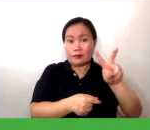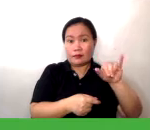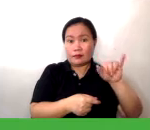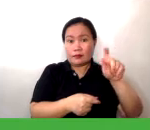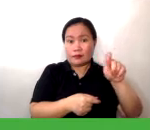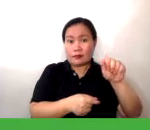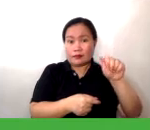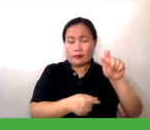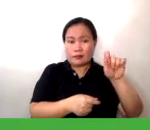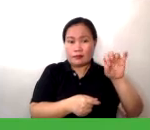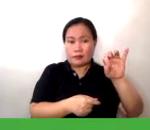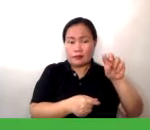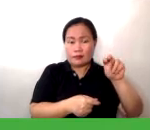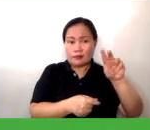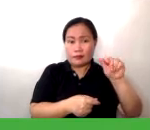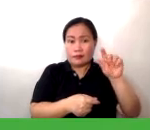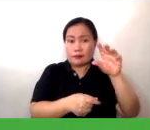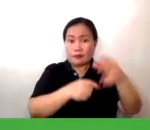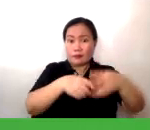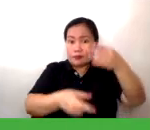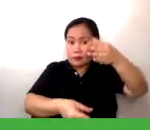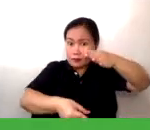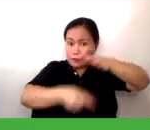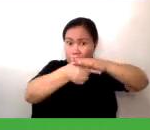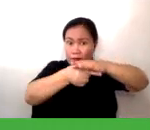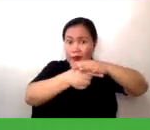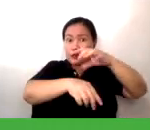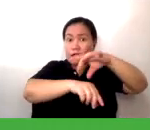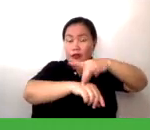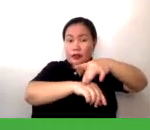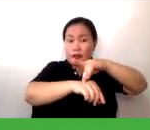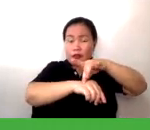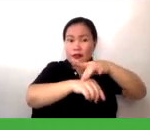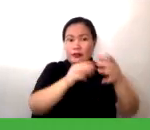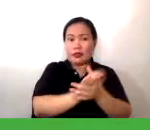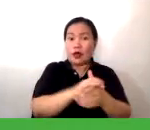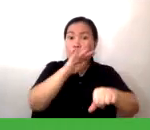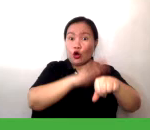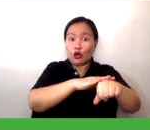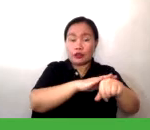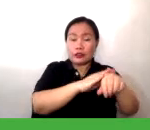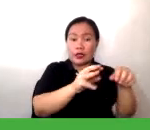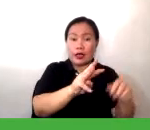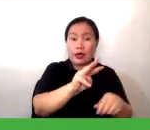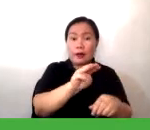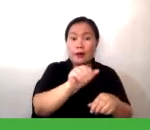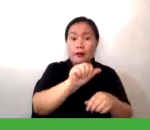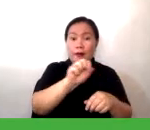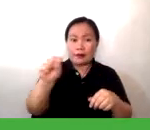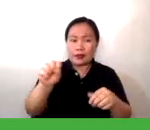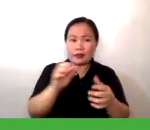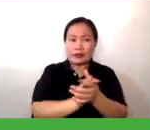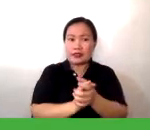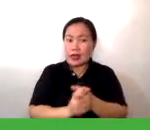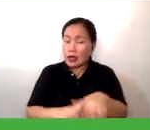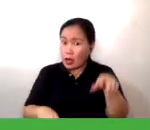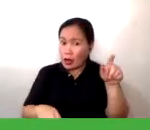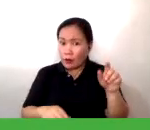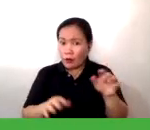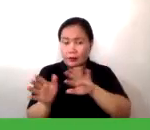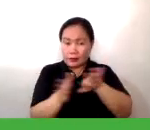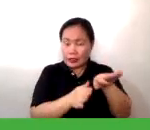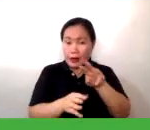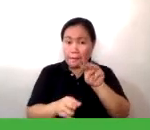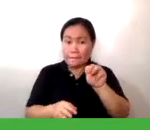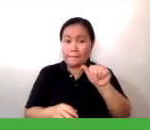of the earth upon a mass, while mass refers to the amount of matter contained in an object. So,